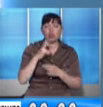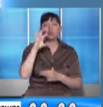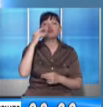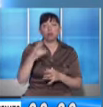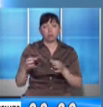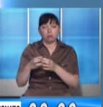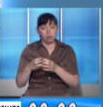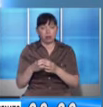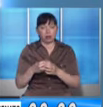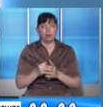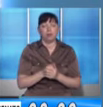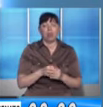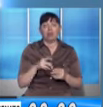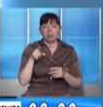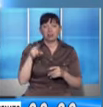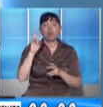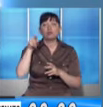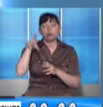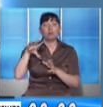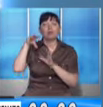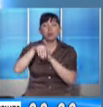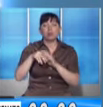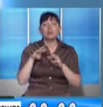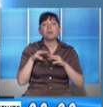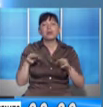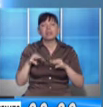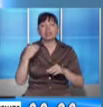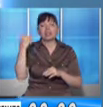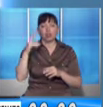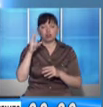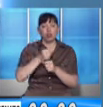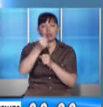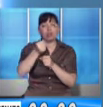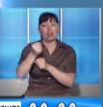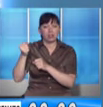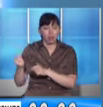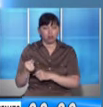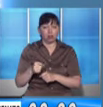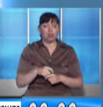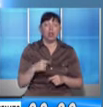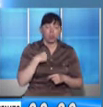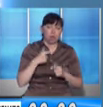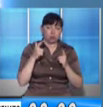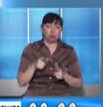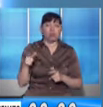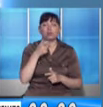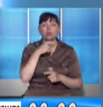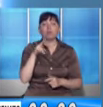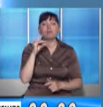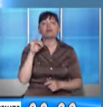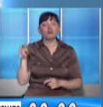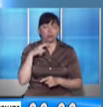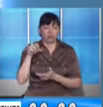prin acești miniștri care au mai rămas rămășițele lor în guvern. Dar eu sunt de acord aici cu domnul Perciun că acești